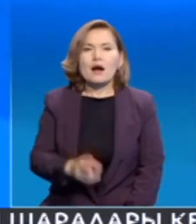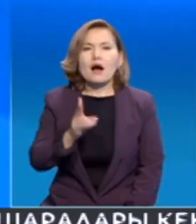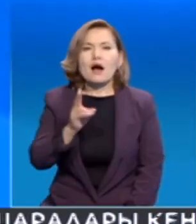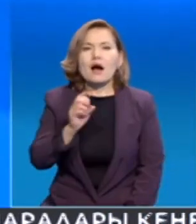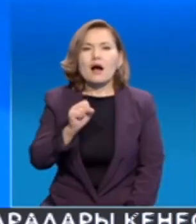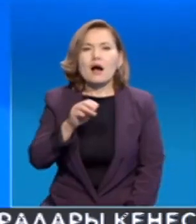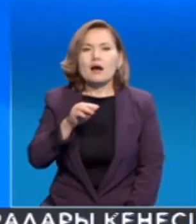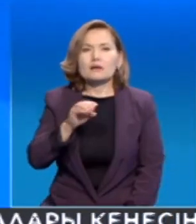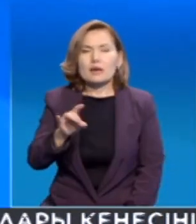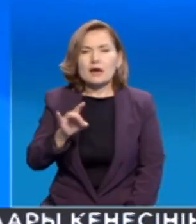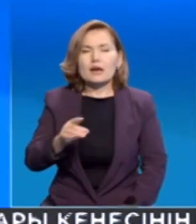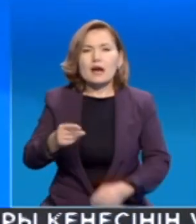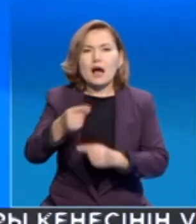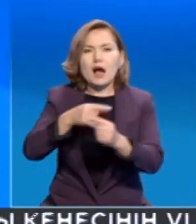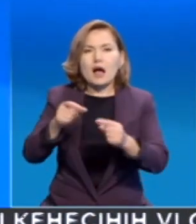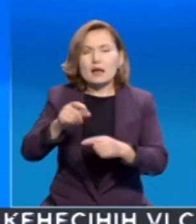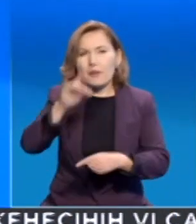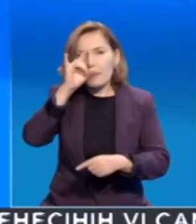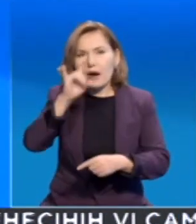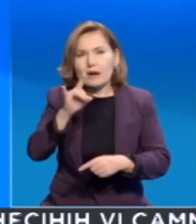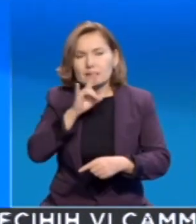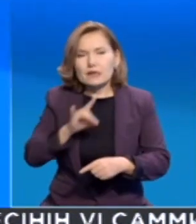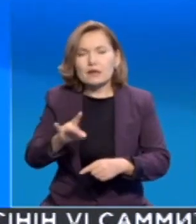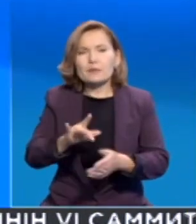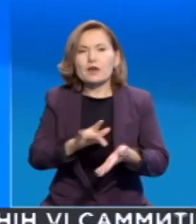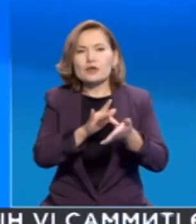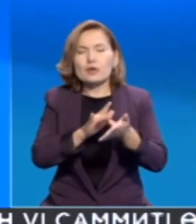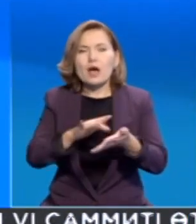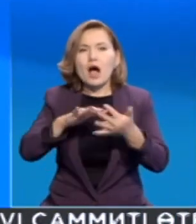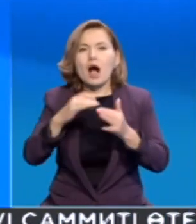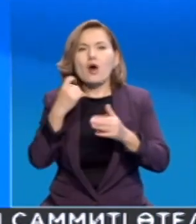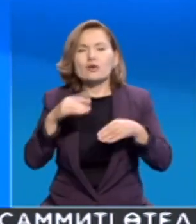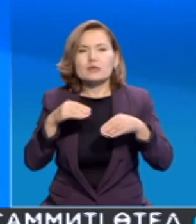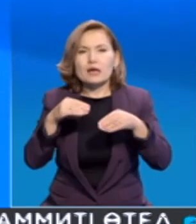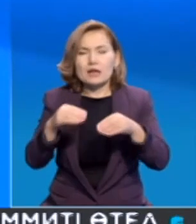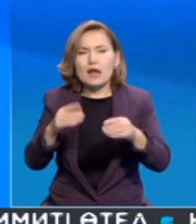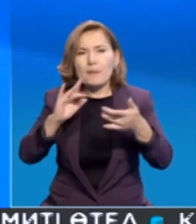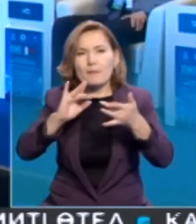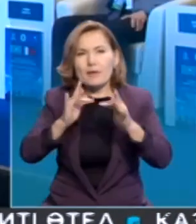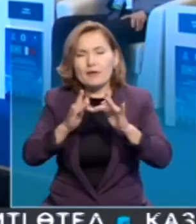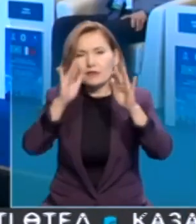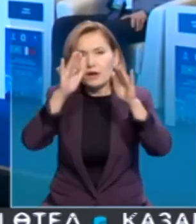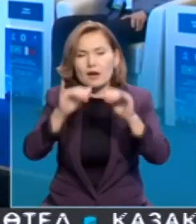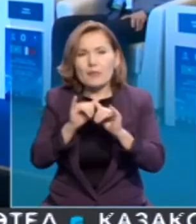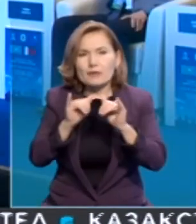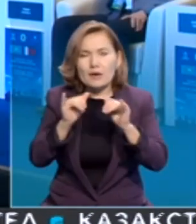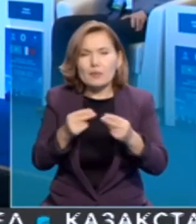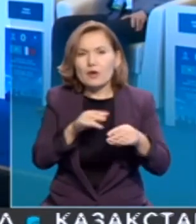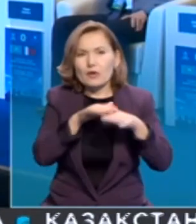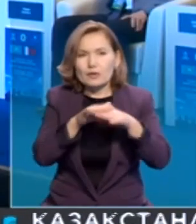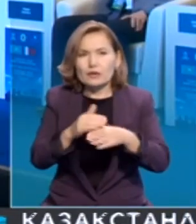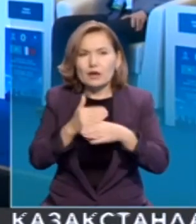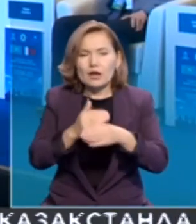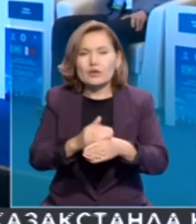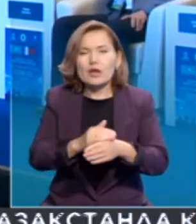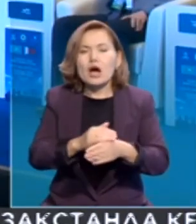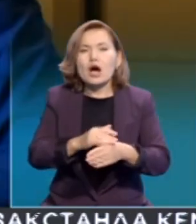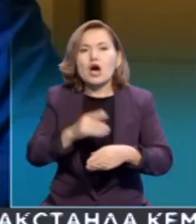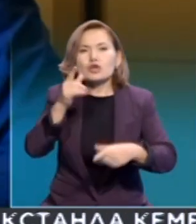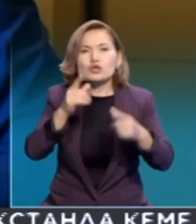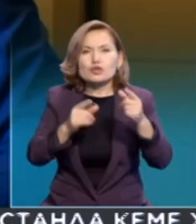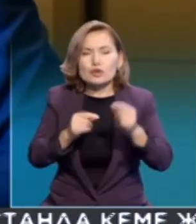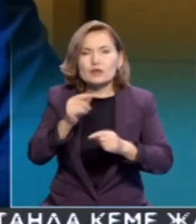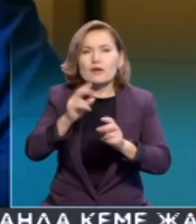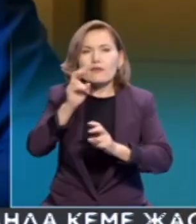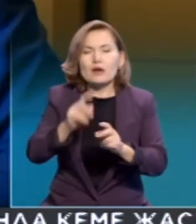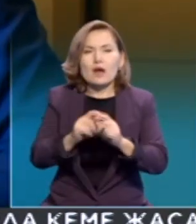Қатарлық кәсіпкерлер еліміздің туризм, ауыл шаруашылық және IT саласында да инвестиция салуға ниет білдіріп отыр. Сүт фермасын, құс етін